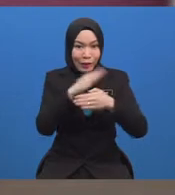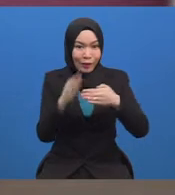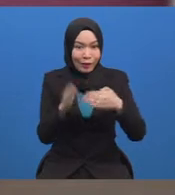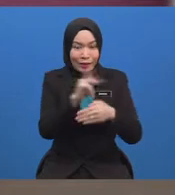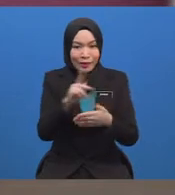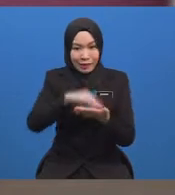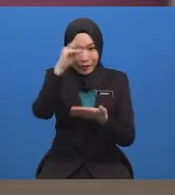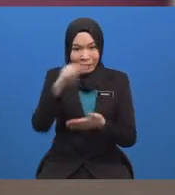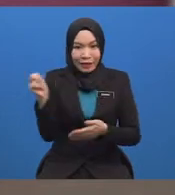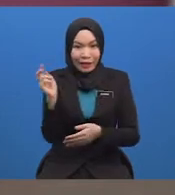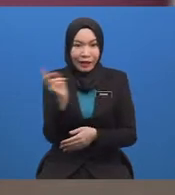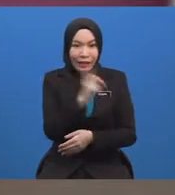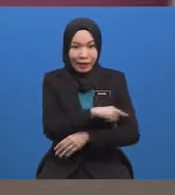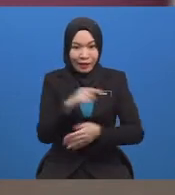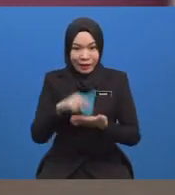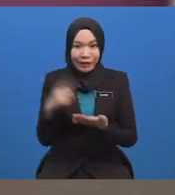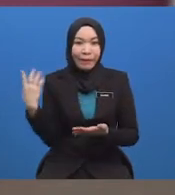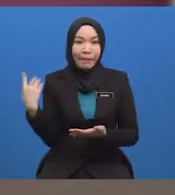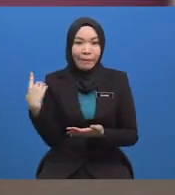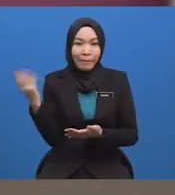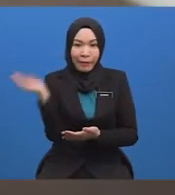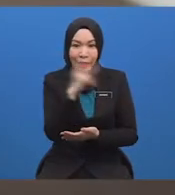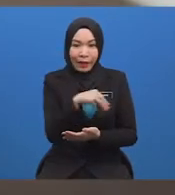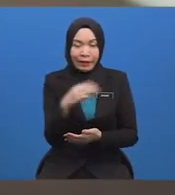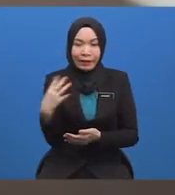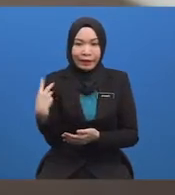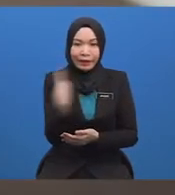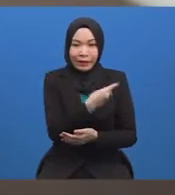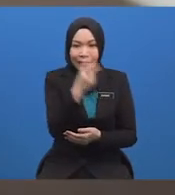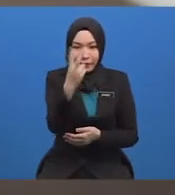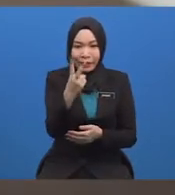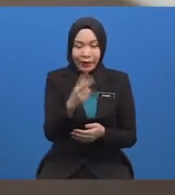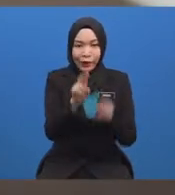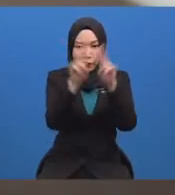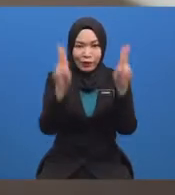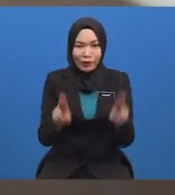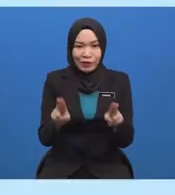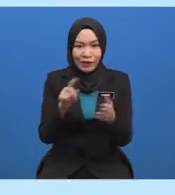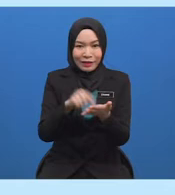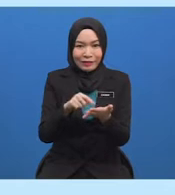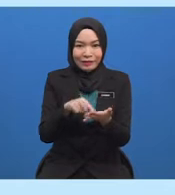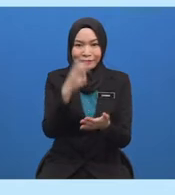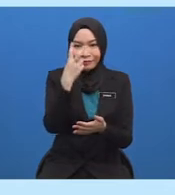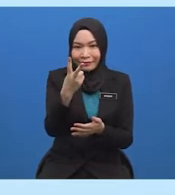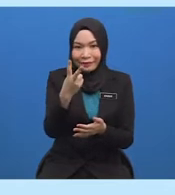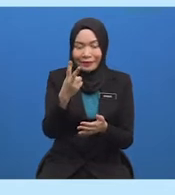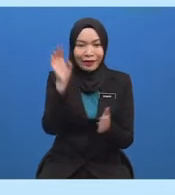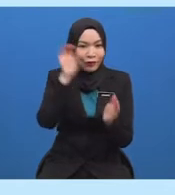kita menguji mental untuk topik hari ini sih lihat gambar disebelah